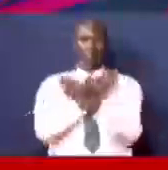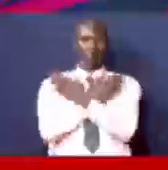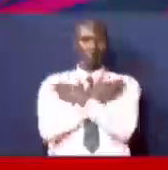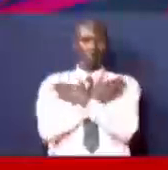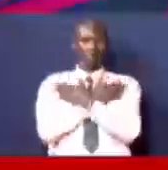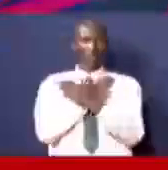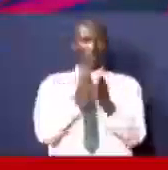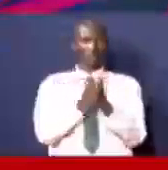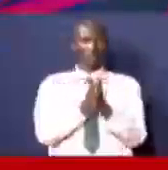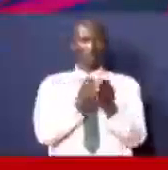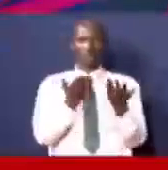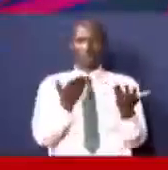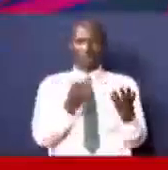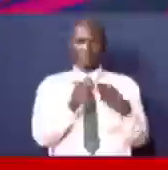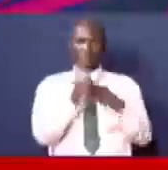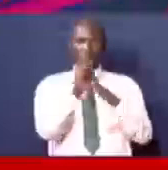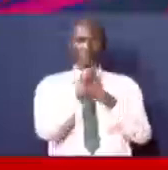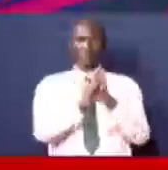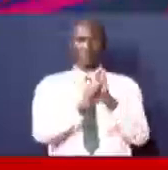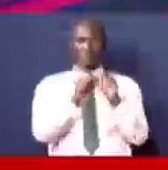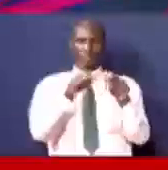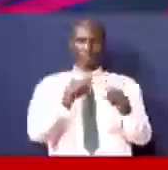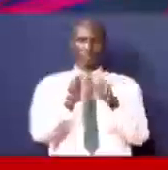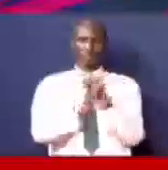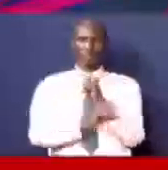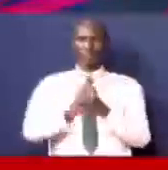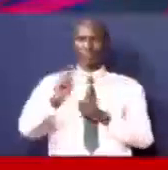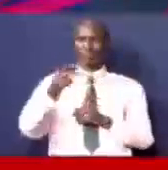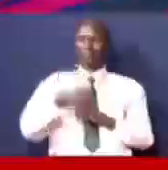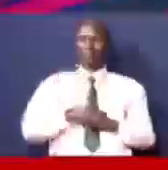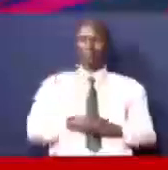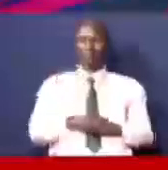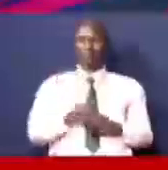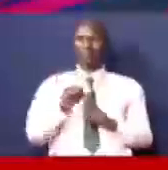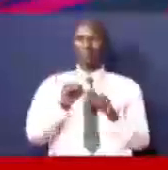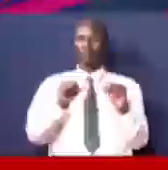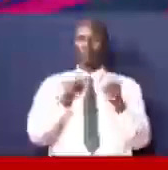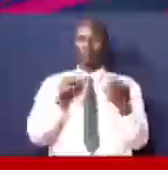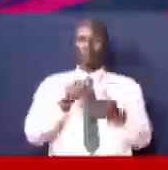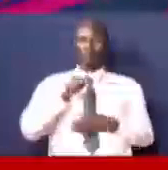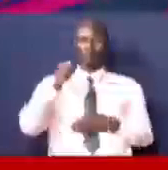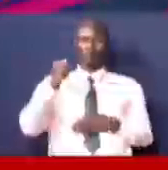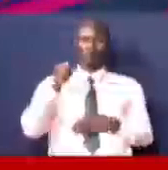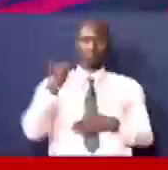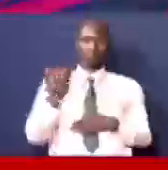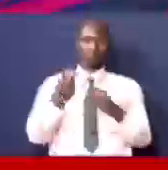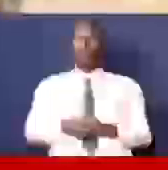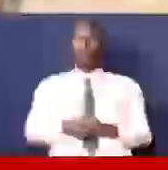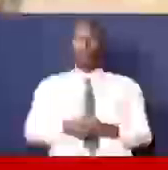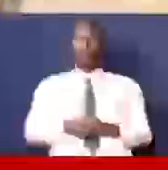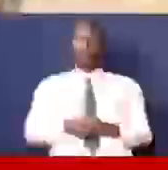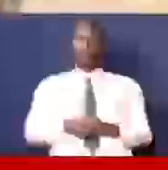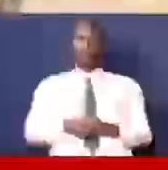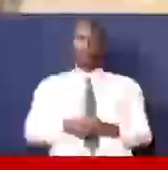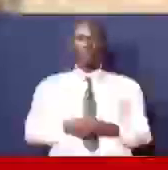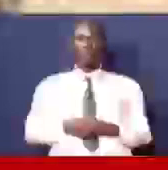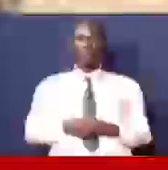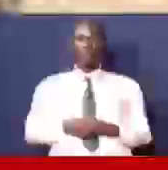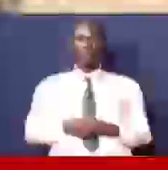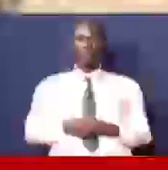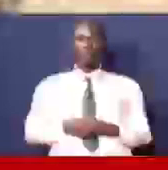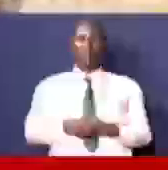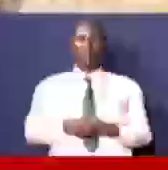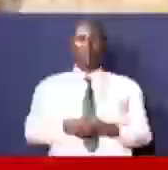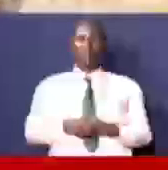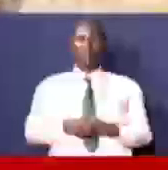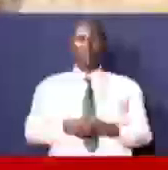na mudhamandini wa utongoi wa vandhi ya Kenya. Mwana maundo ni makone ya cheoteti mawavu wa sumaili ya tau.